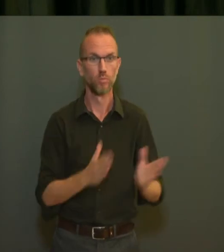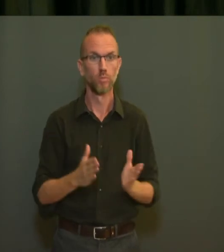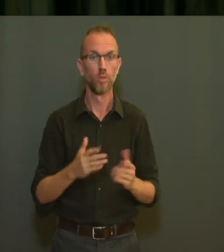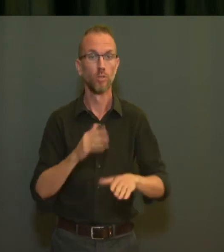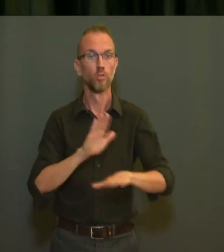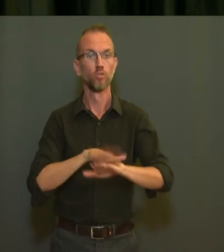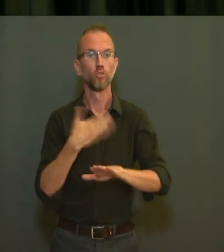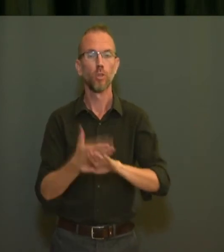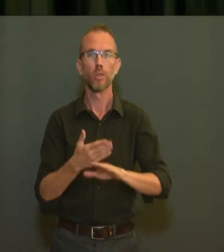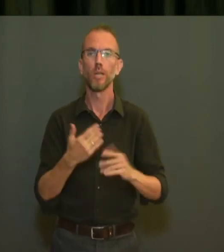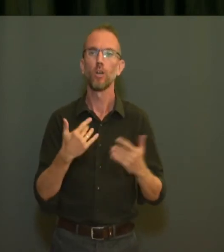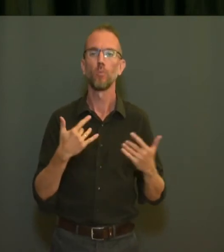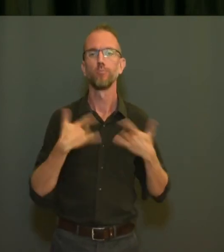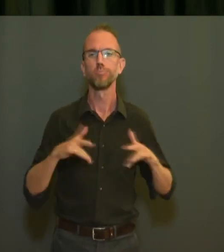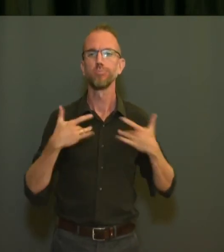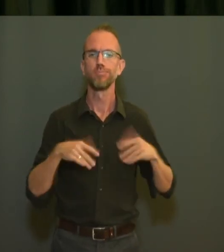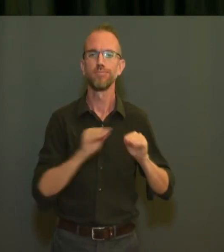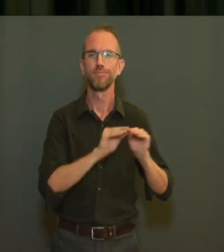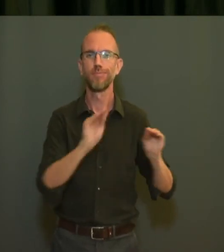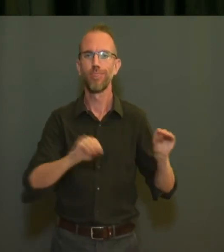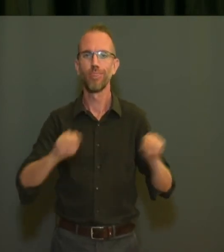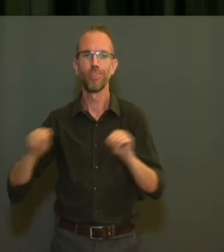effectivement avoir des conséquences très fâcheuses.